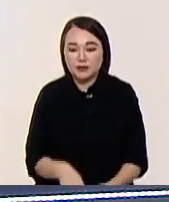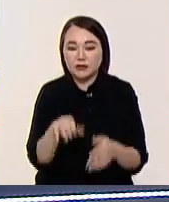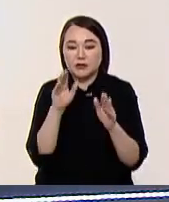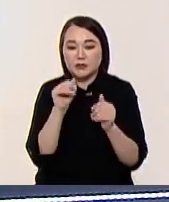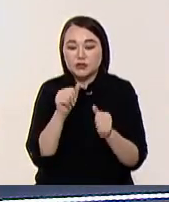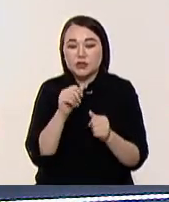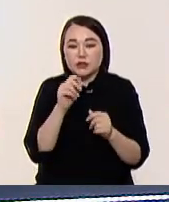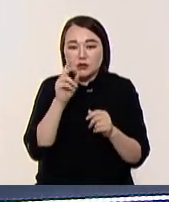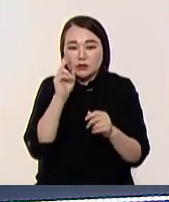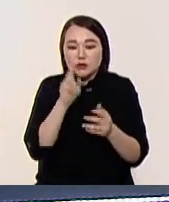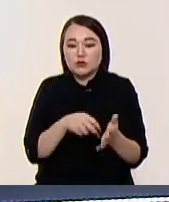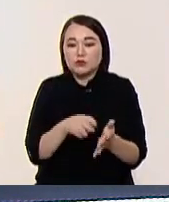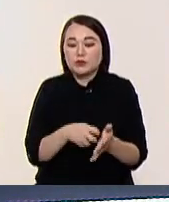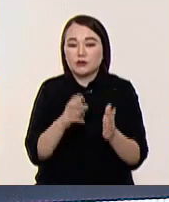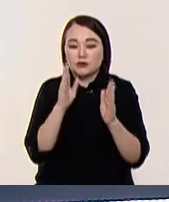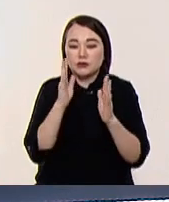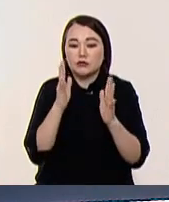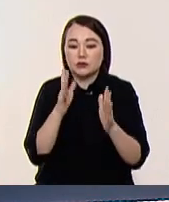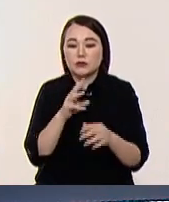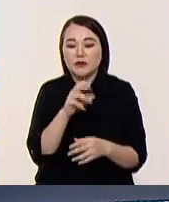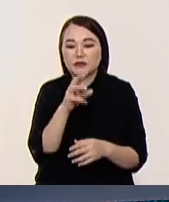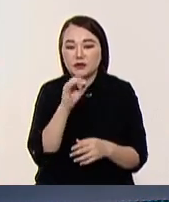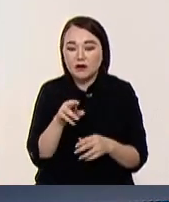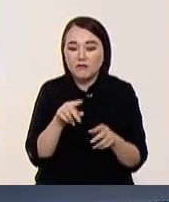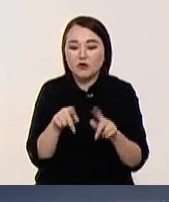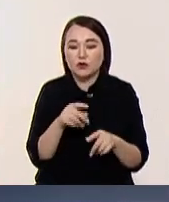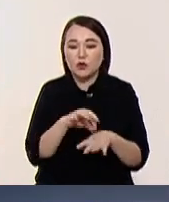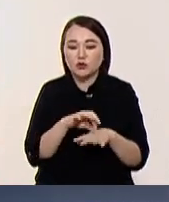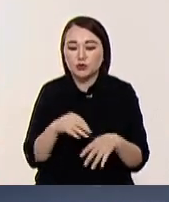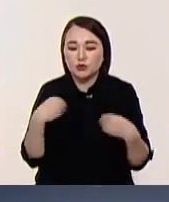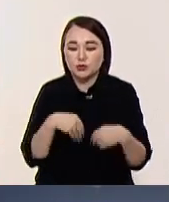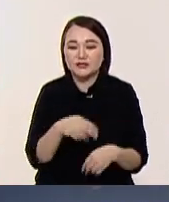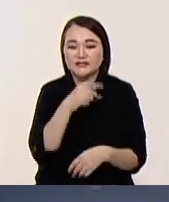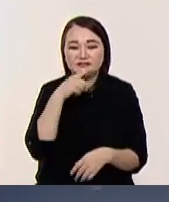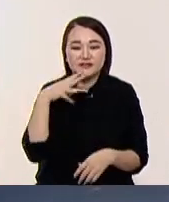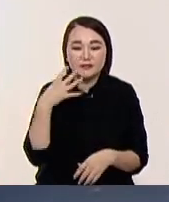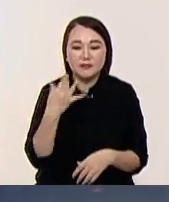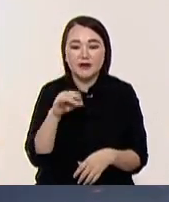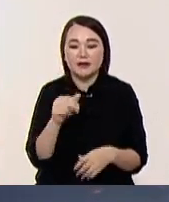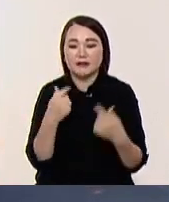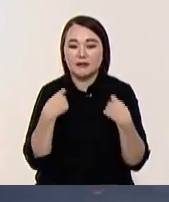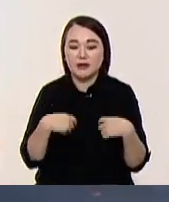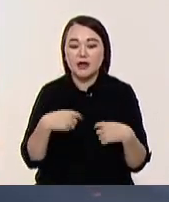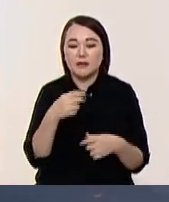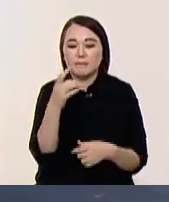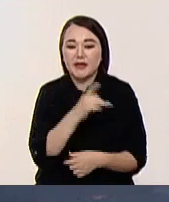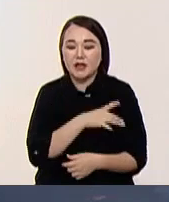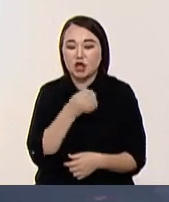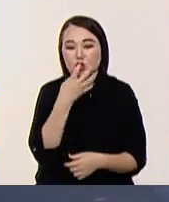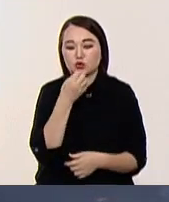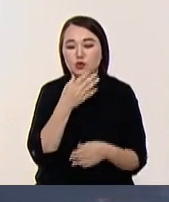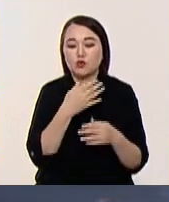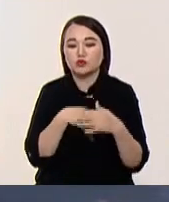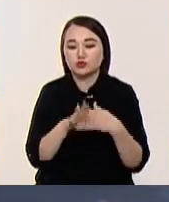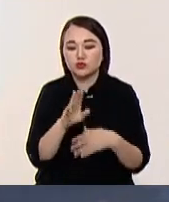Прощай, кумир миллионов. Магнитофон, романтик, кожаные куртки, цветные майки и неизменные белые розы. Ушел из жизни